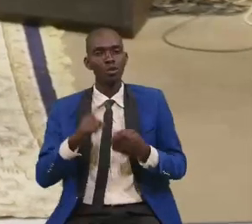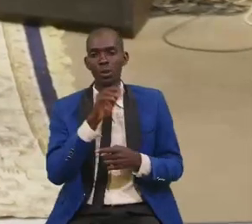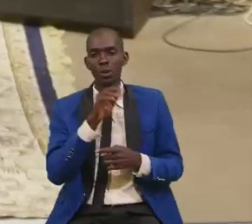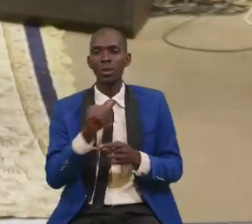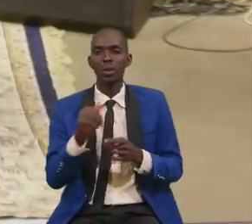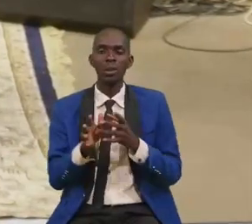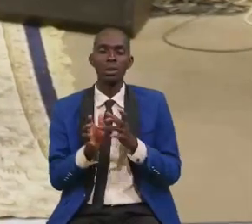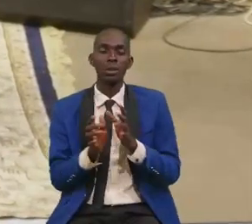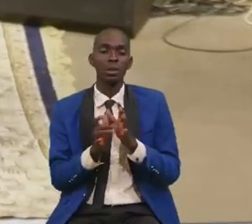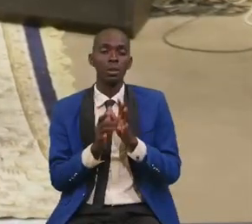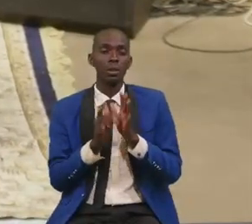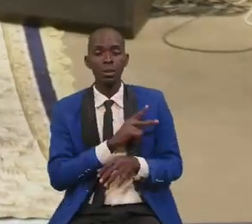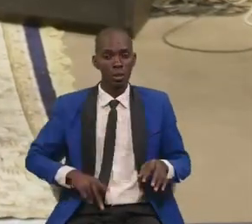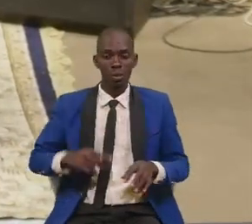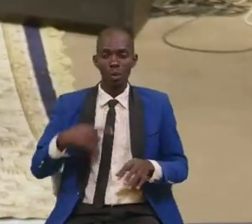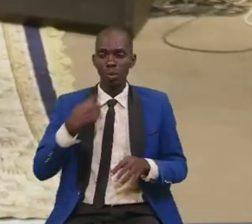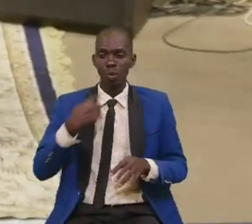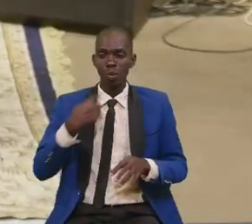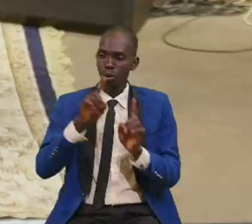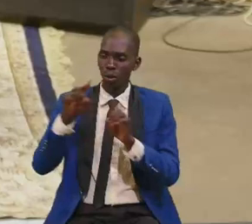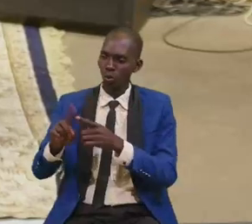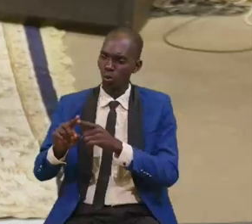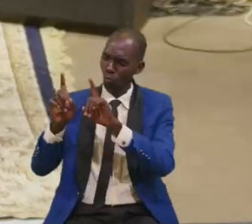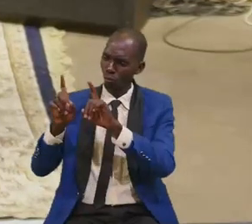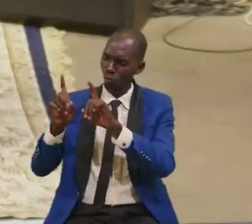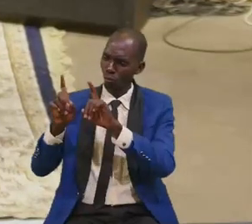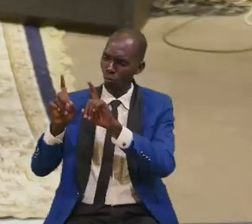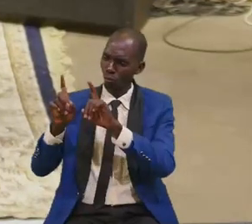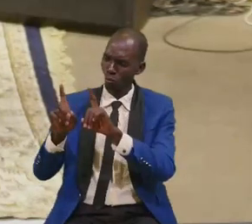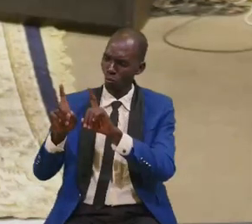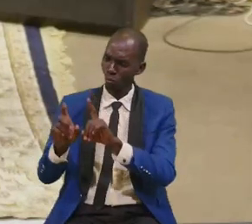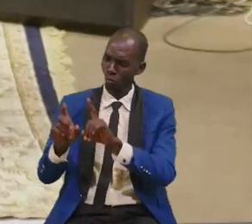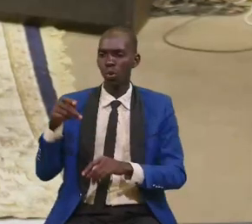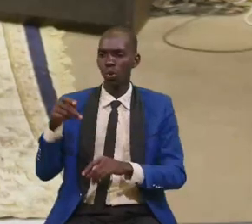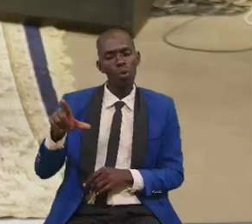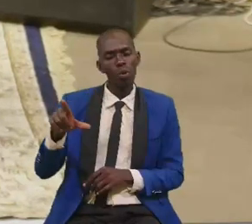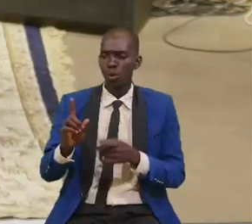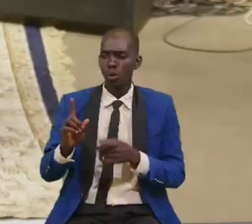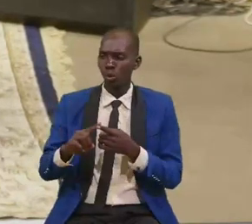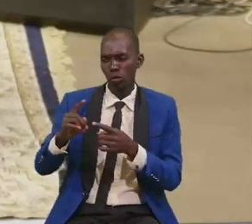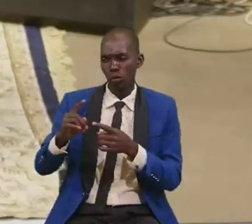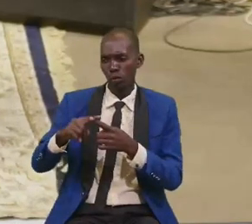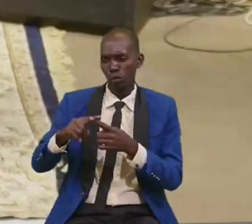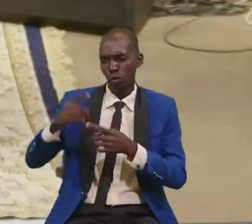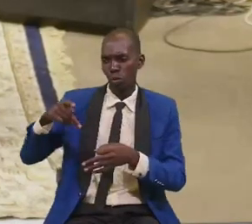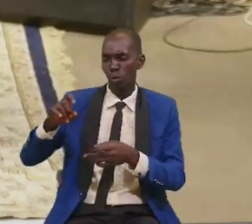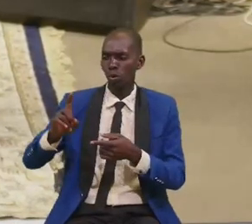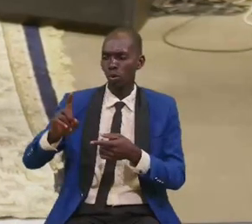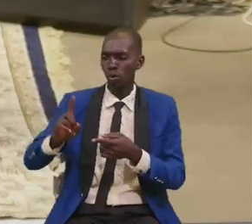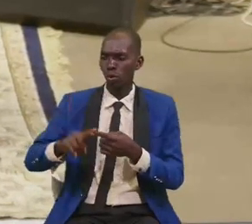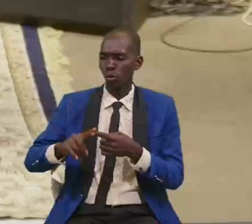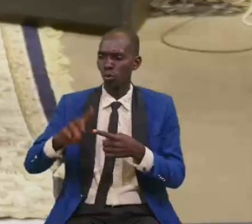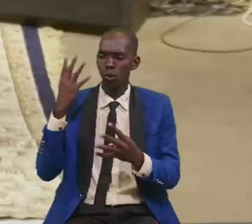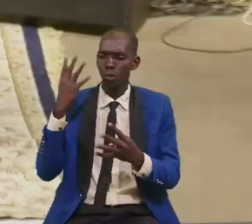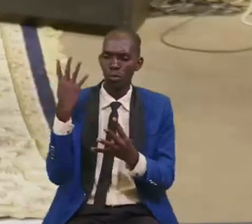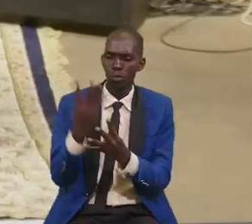venu l'examiner, qui est venu voir s'il faut le jeter en prison ou l'envoyer à César pour